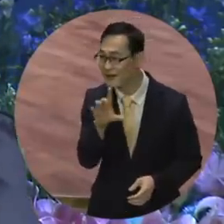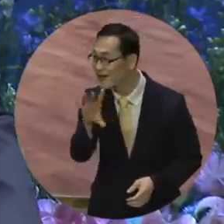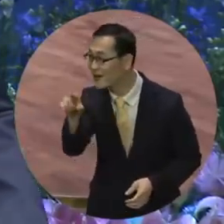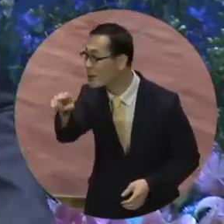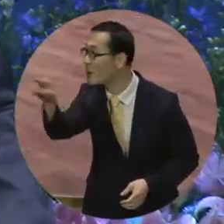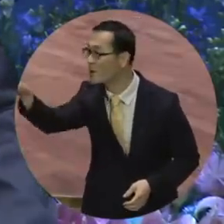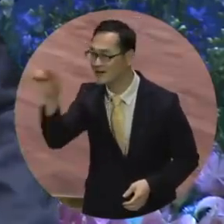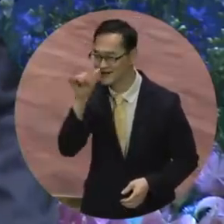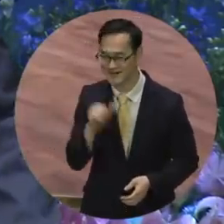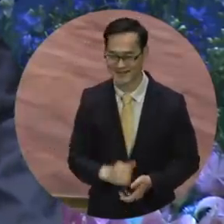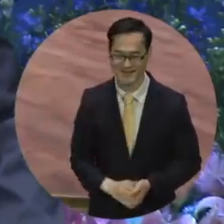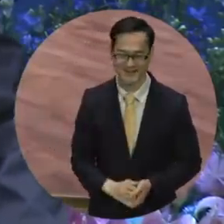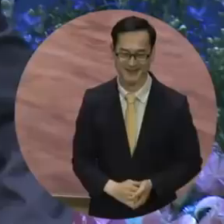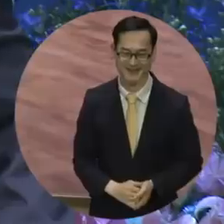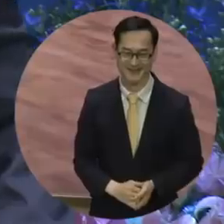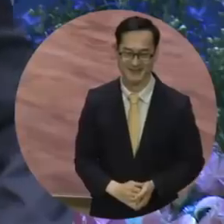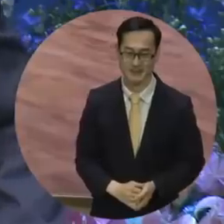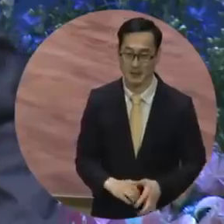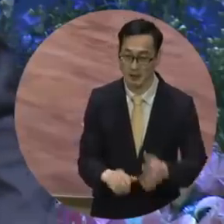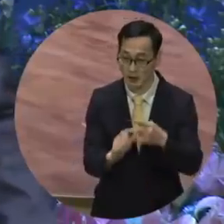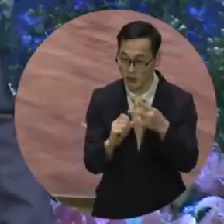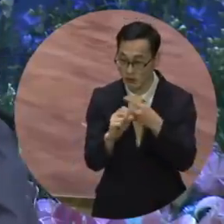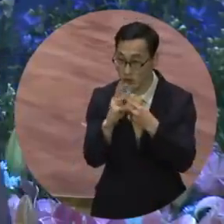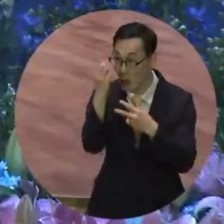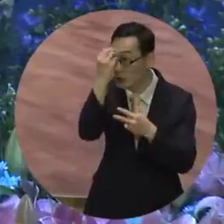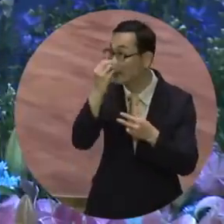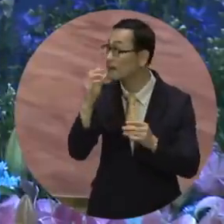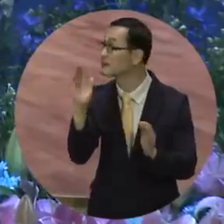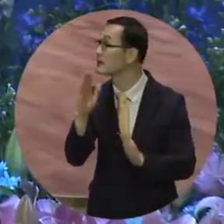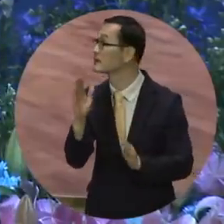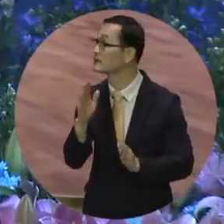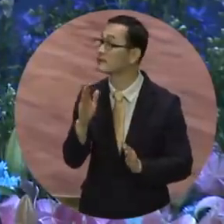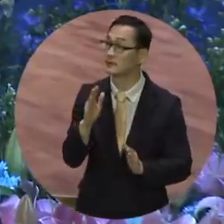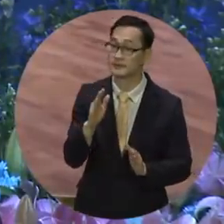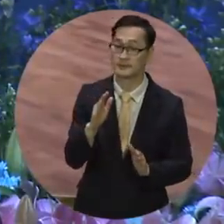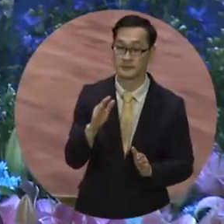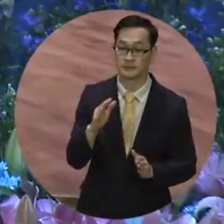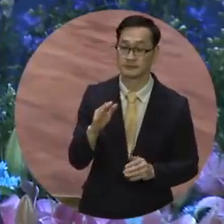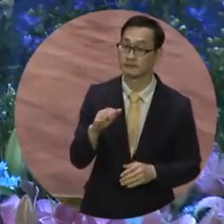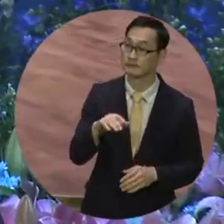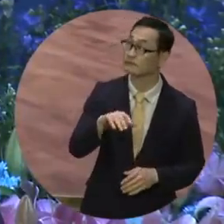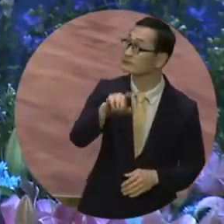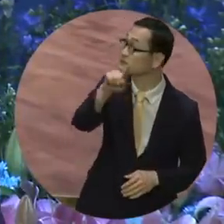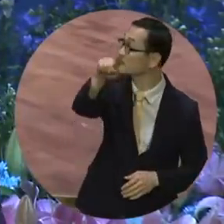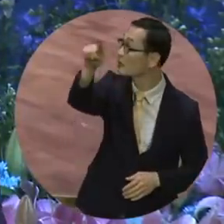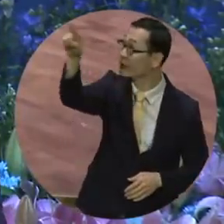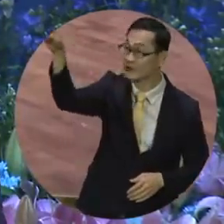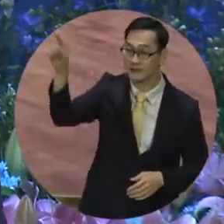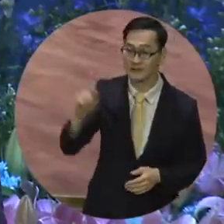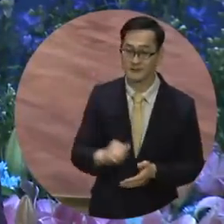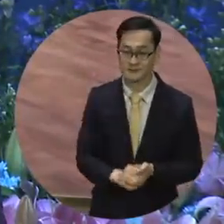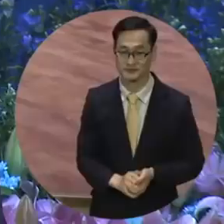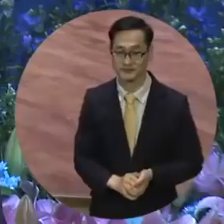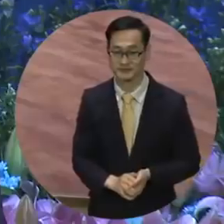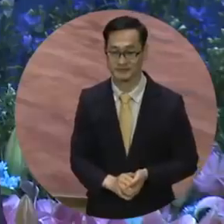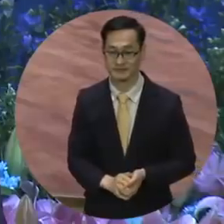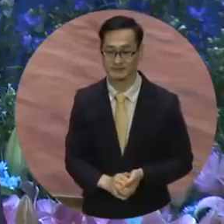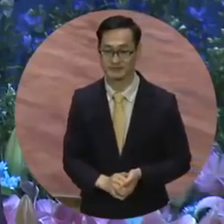오늘 2부에는 우리 중고등부, 중고등부 우리 학생들이 많이 그렇게 초청을 받은